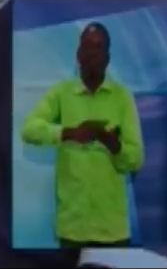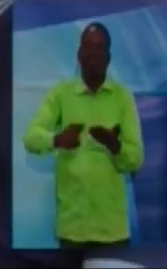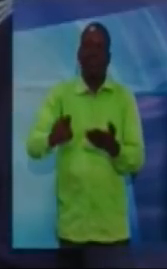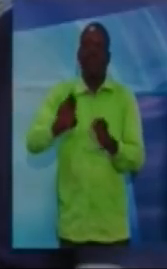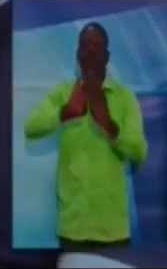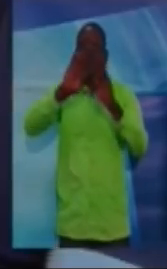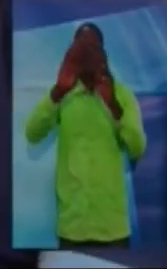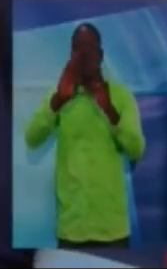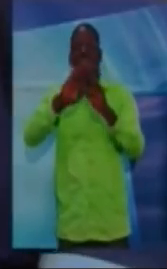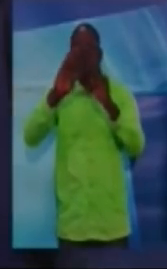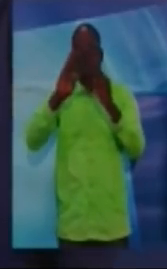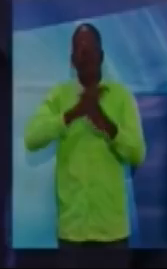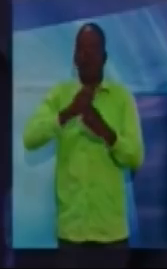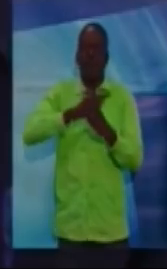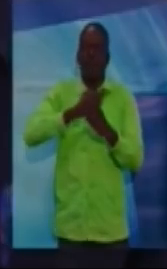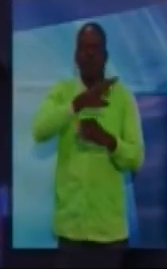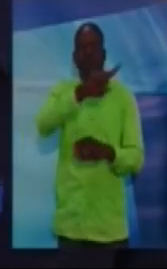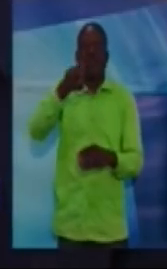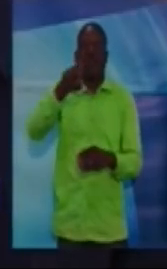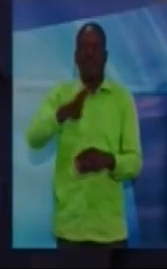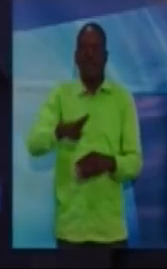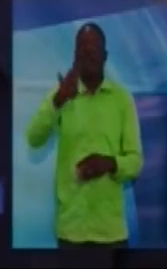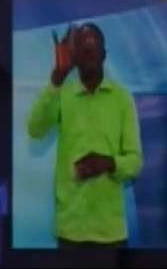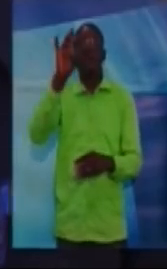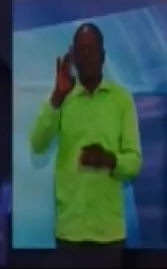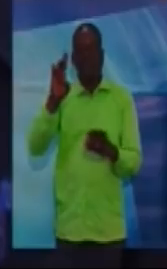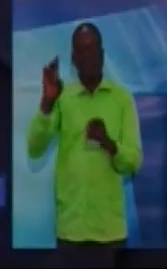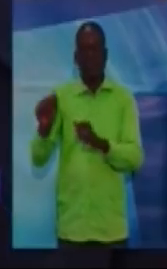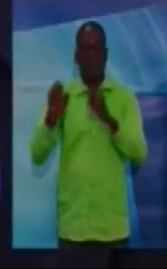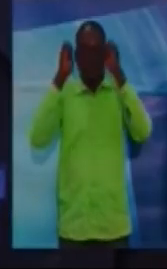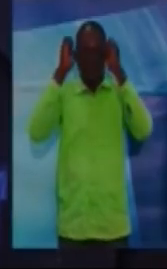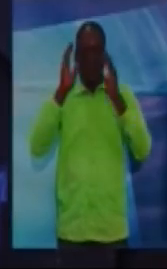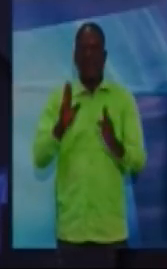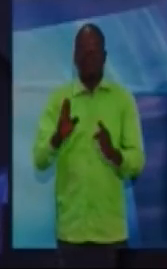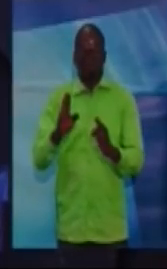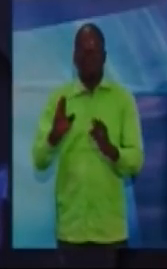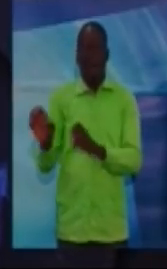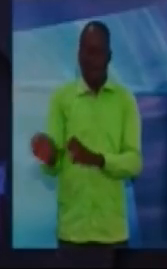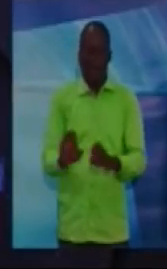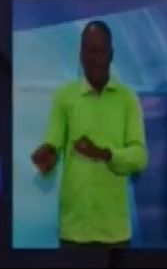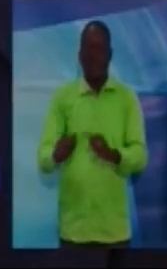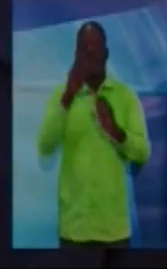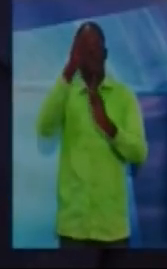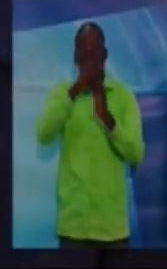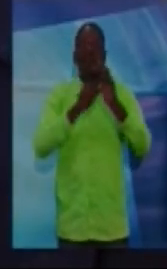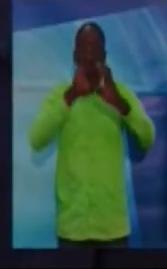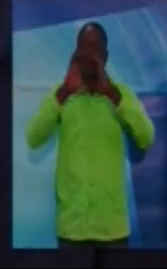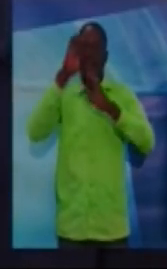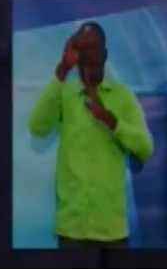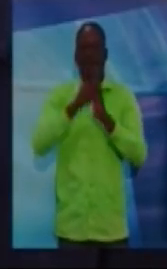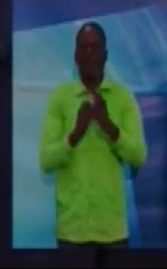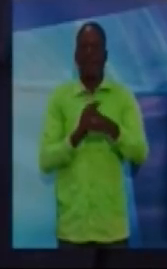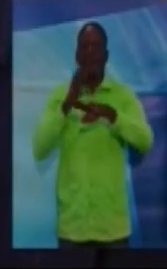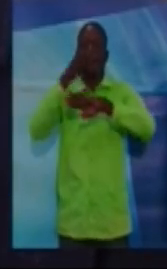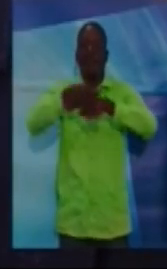former 147 enseignants sur les questions d'hygiène et d'assainissement, de mener des actions de communication à